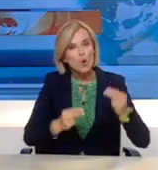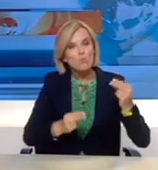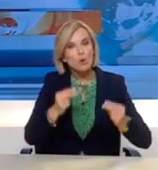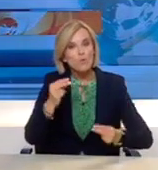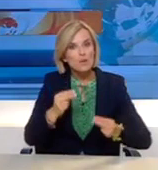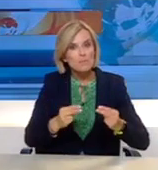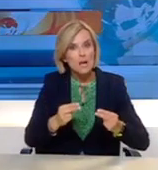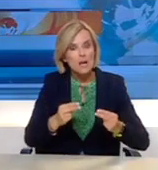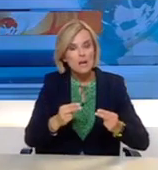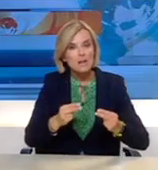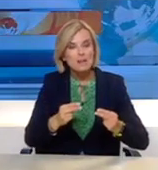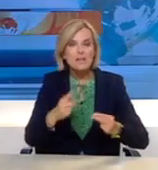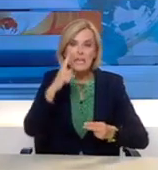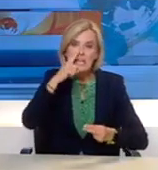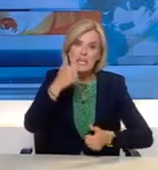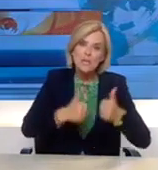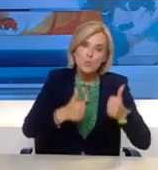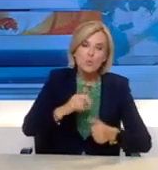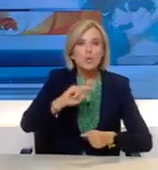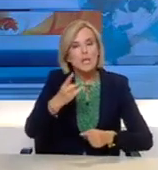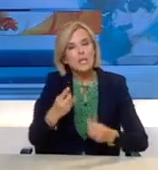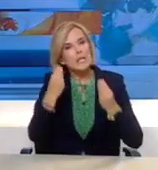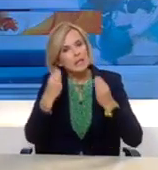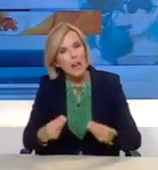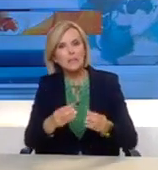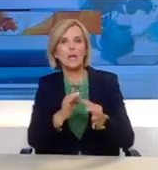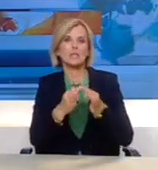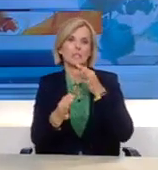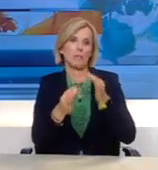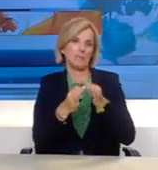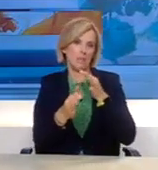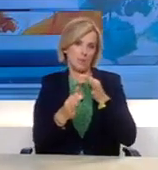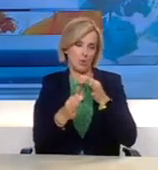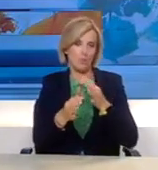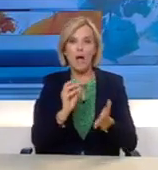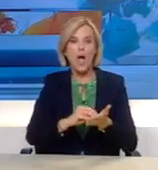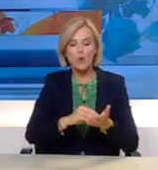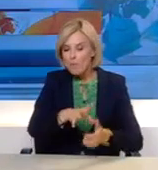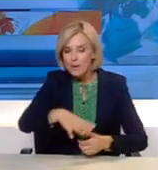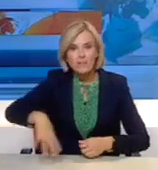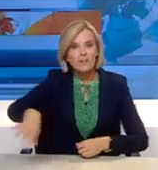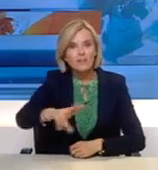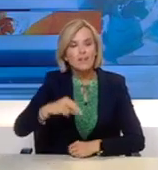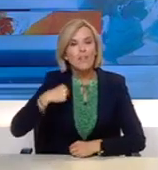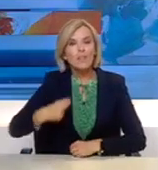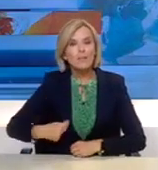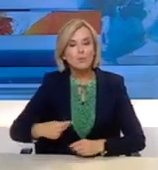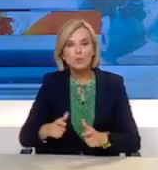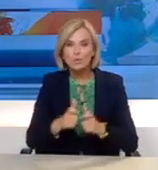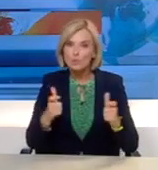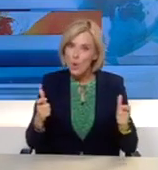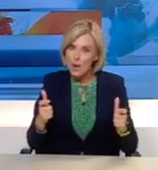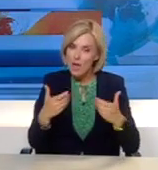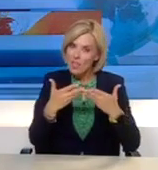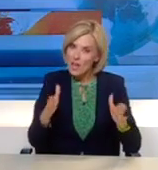του Ιουνίου έναντι του Σεπτεμβρίου? Επίσης, σε περίπτωση θετικής εισήγησης για τα δημοτικά σχολεία, η Επιτροπή θα ανάψει ταυτόχρονα το πράσινο